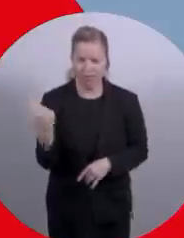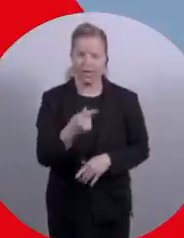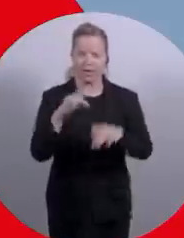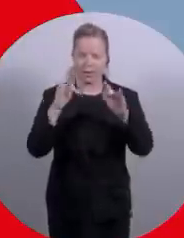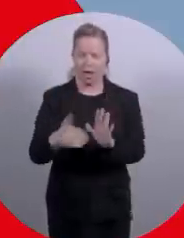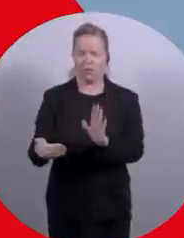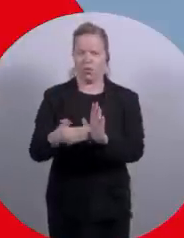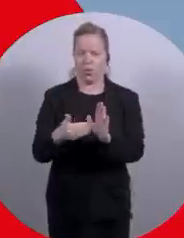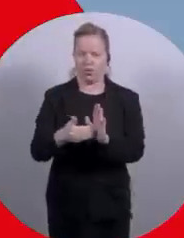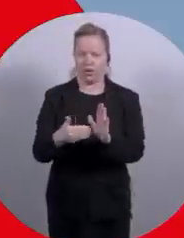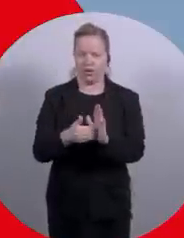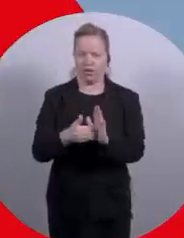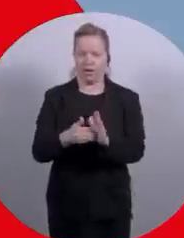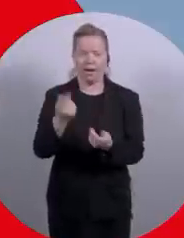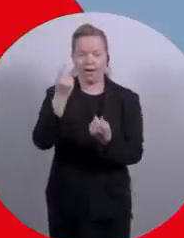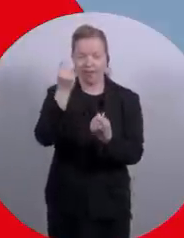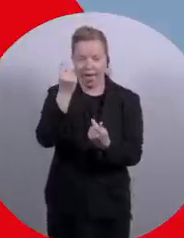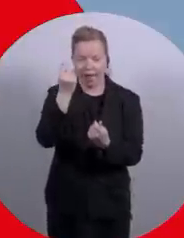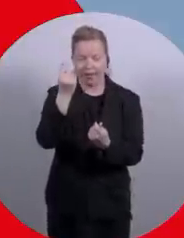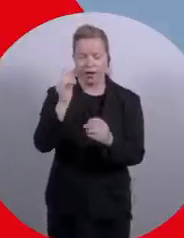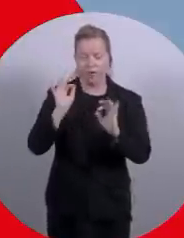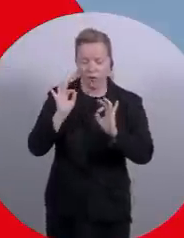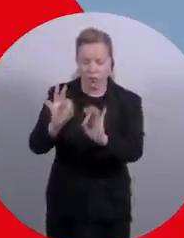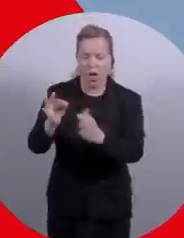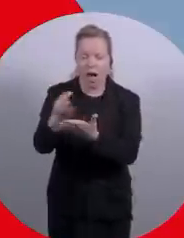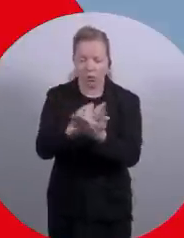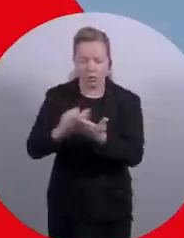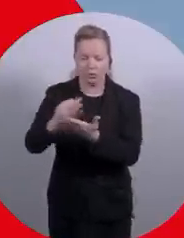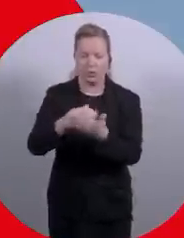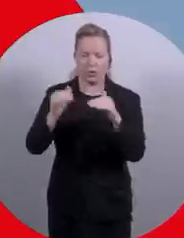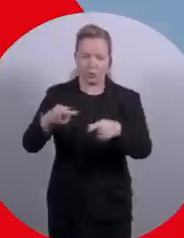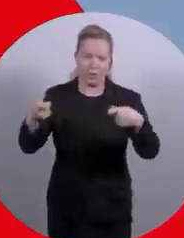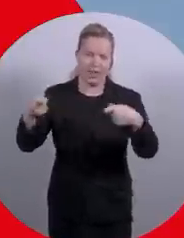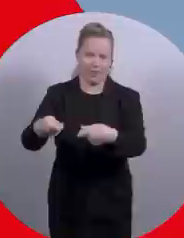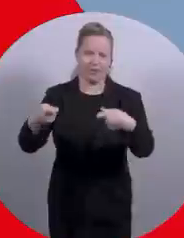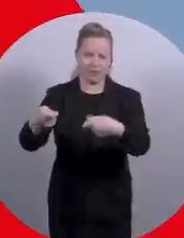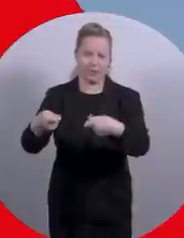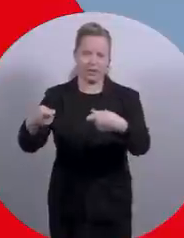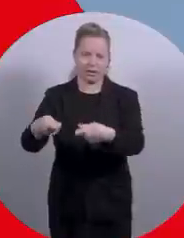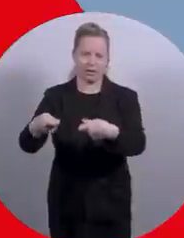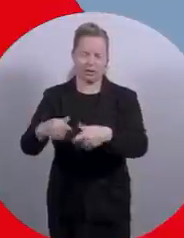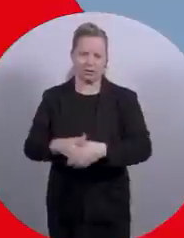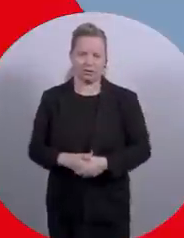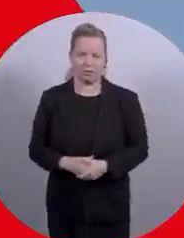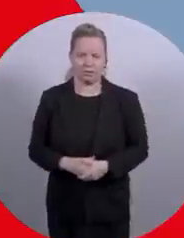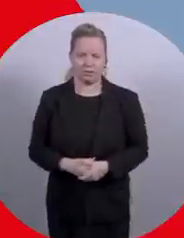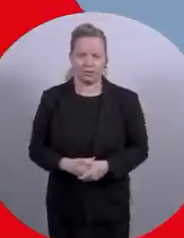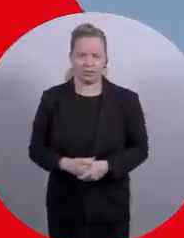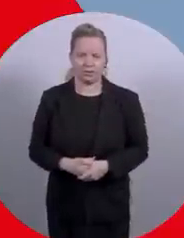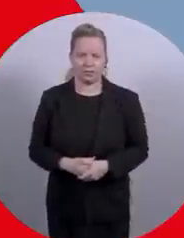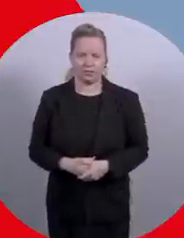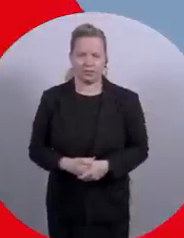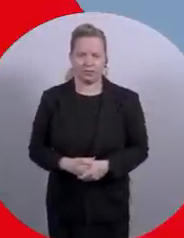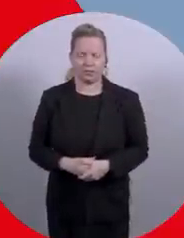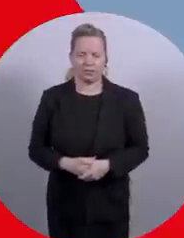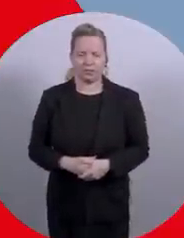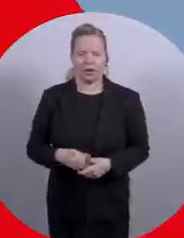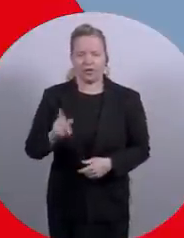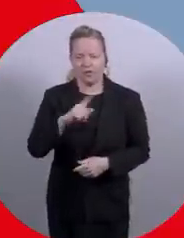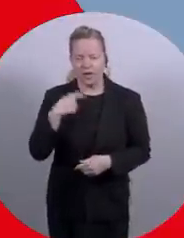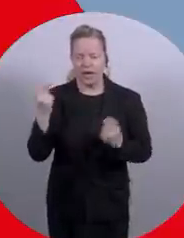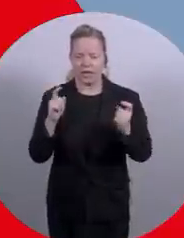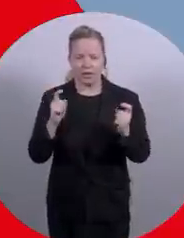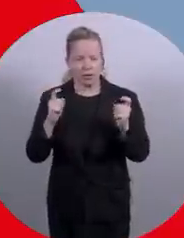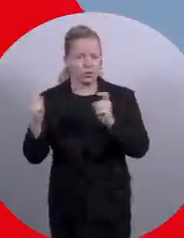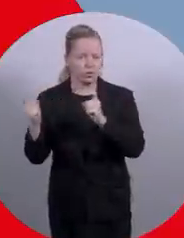wird gilt in die Ausbildung zu investieren wir diskutieren auf einer gewissen